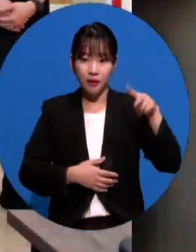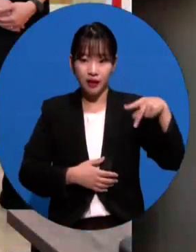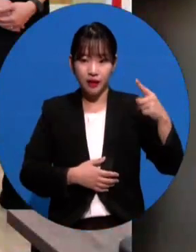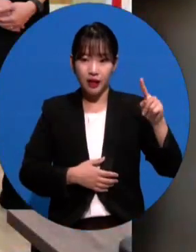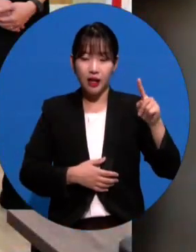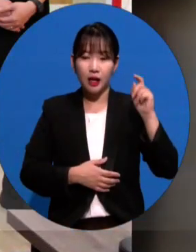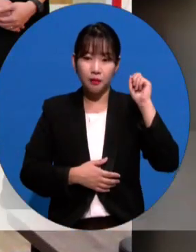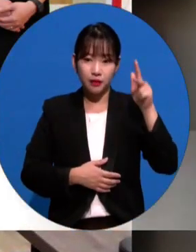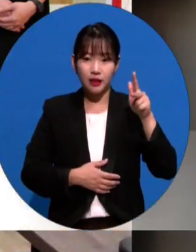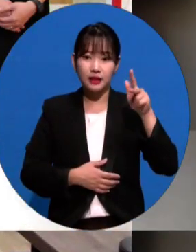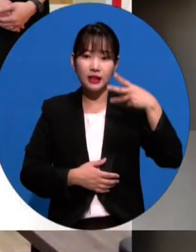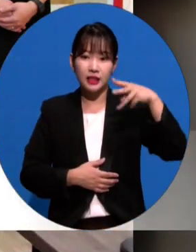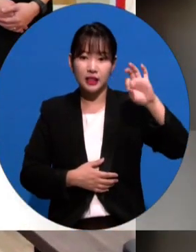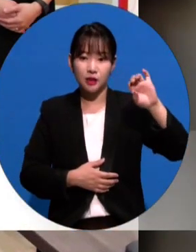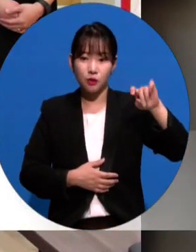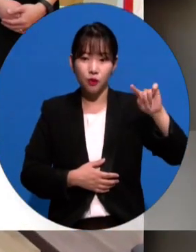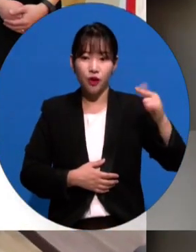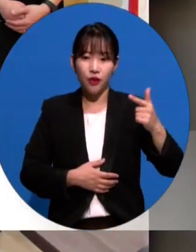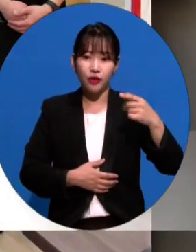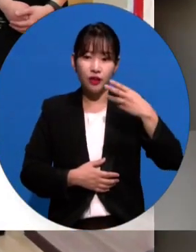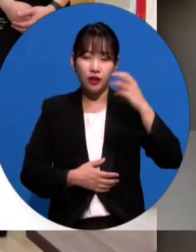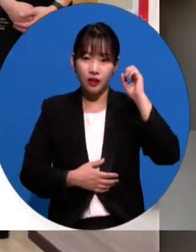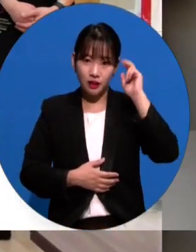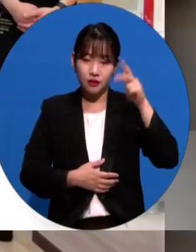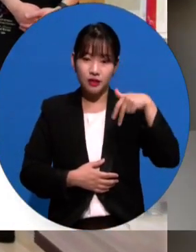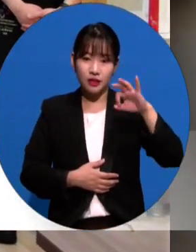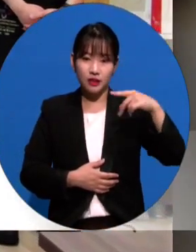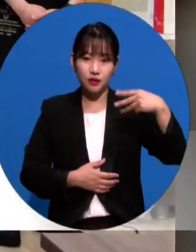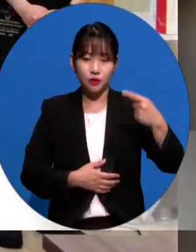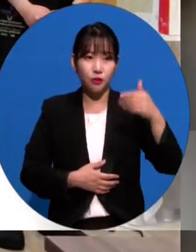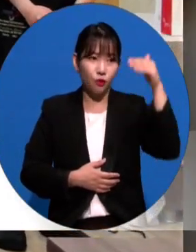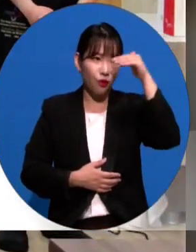리조트 자운도가 지역 관광산업 발전과